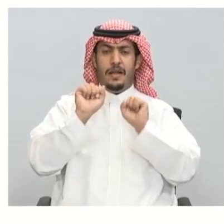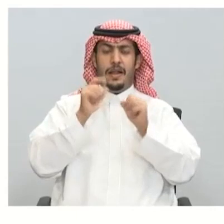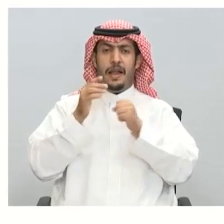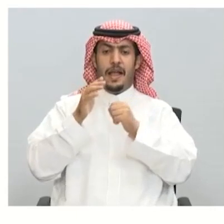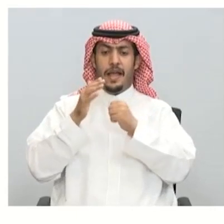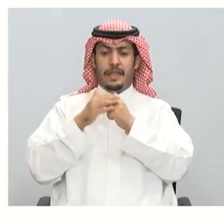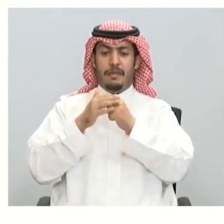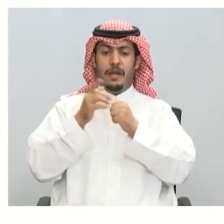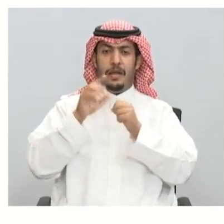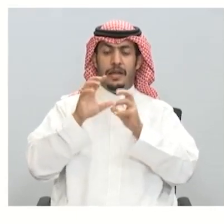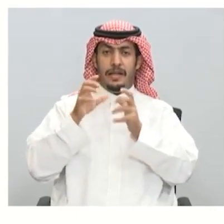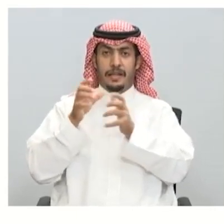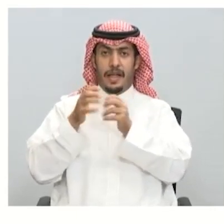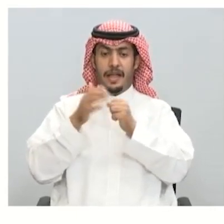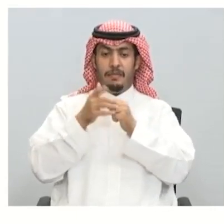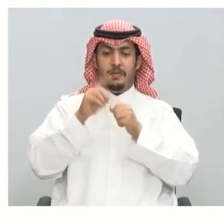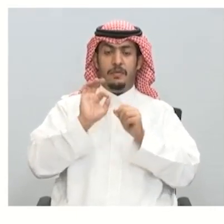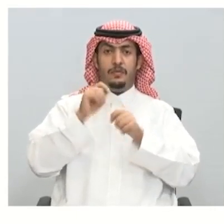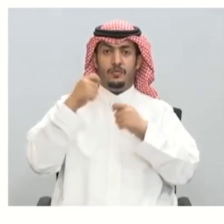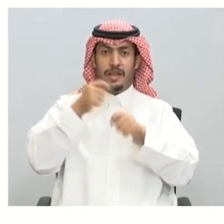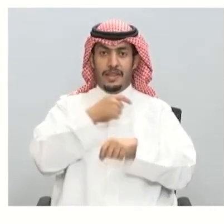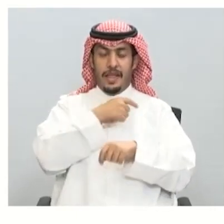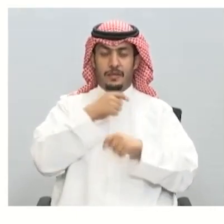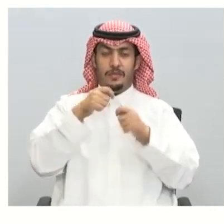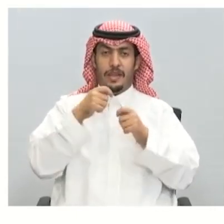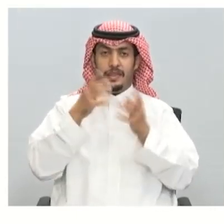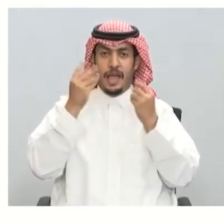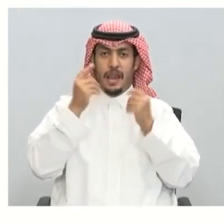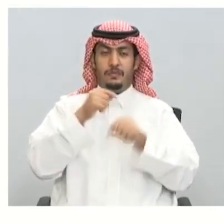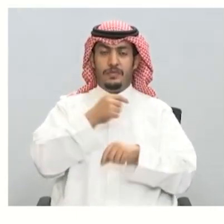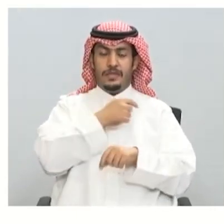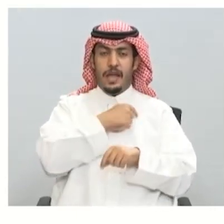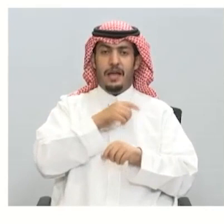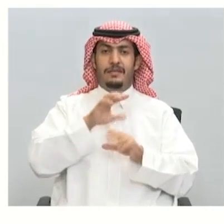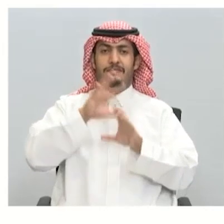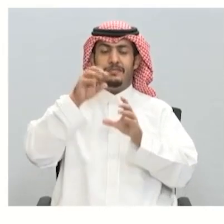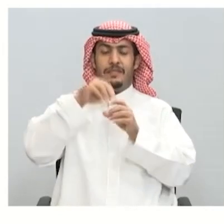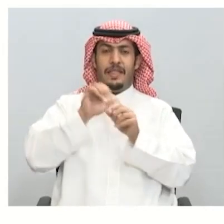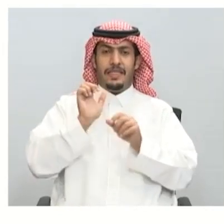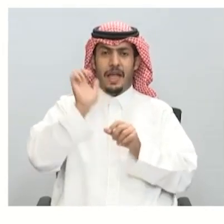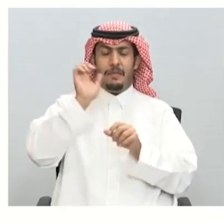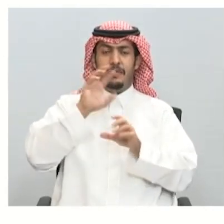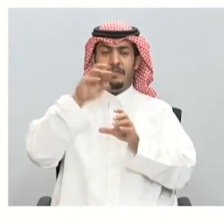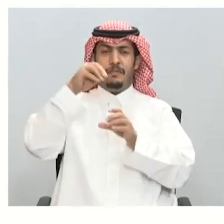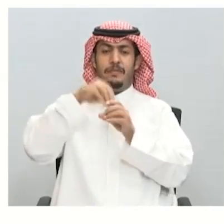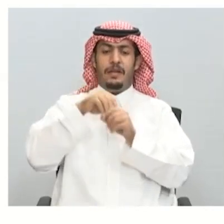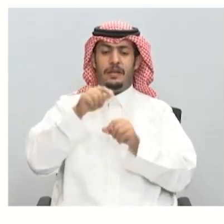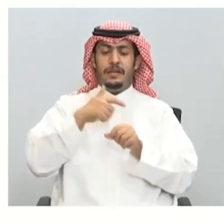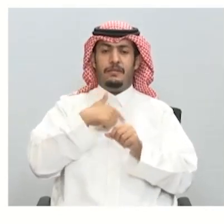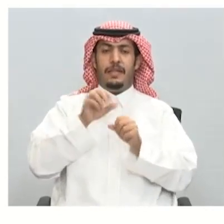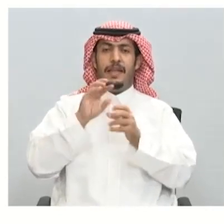الخدمه وزاره التعليم صحه كل ذلك التامين كل ذلك من